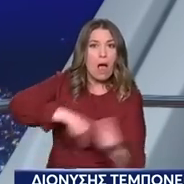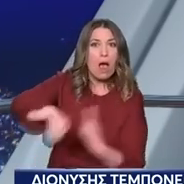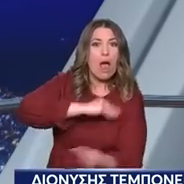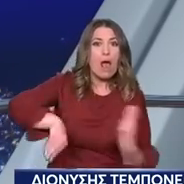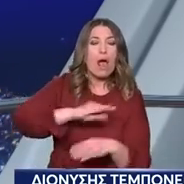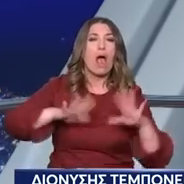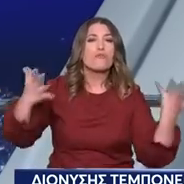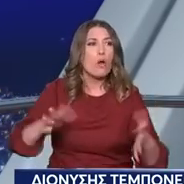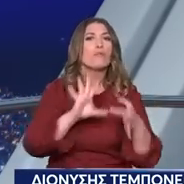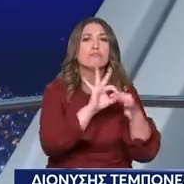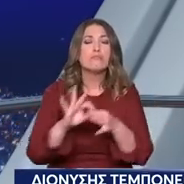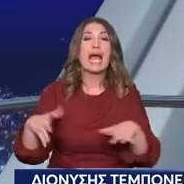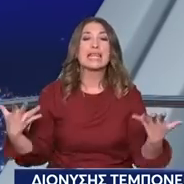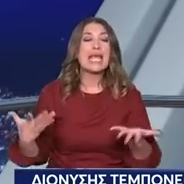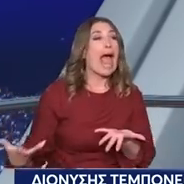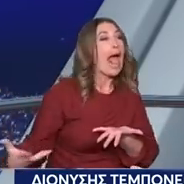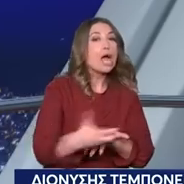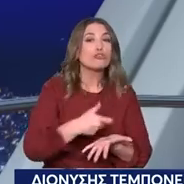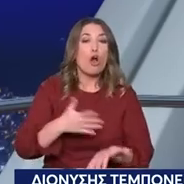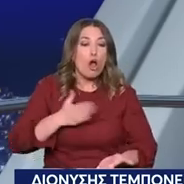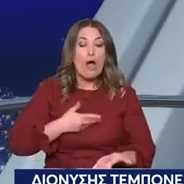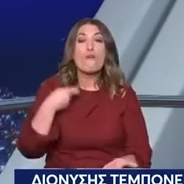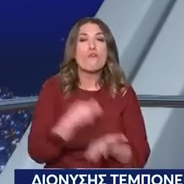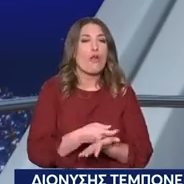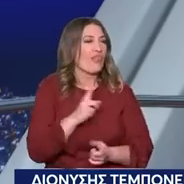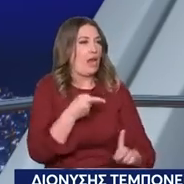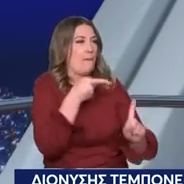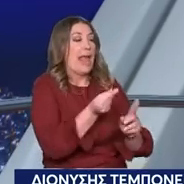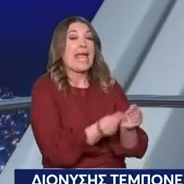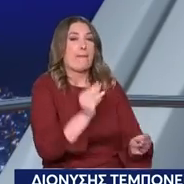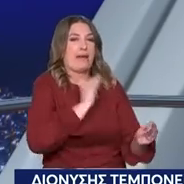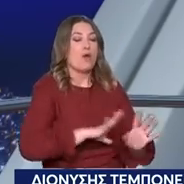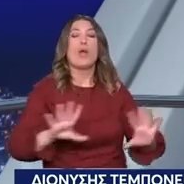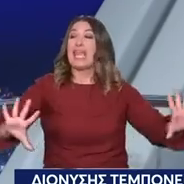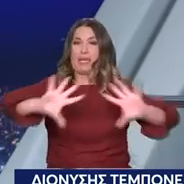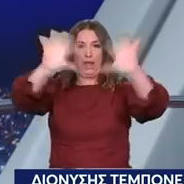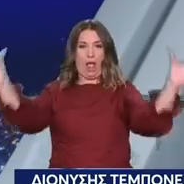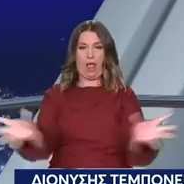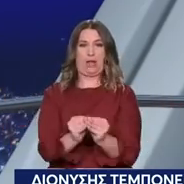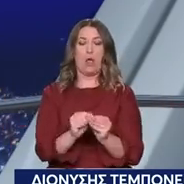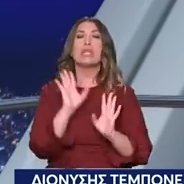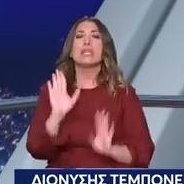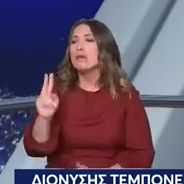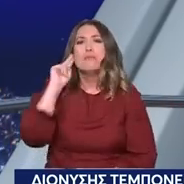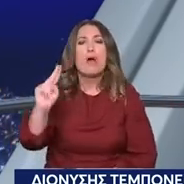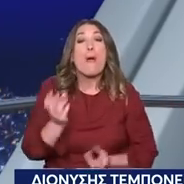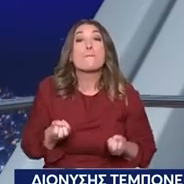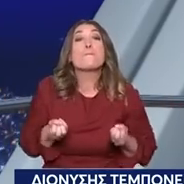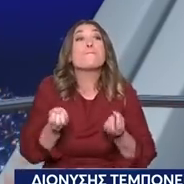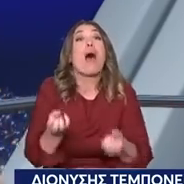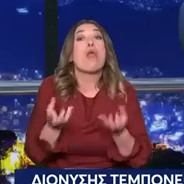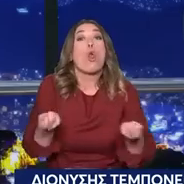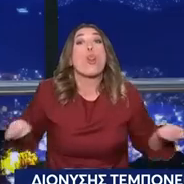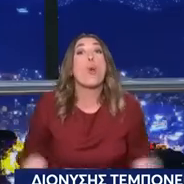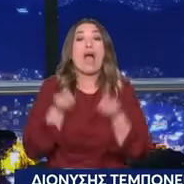προέλθουν? Φορολογικά έσοδα. Άρα μην βλέπουμε μονάχα τη μια πηγή εσόδων, θα πρέπει να δούμε συνολικά ποιο είναι το παραγωγικό μοντέλο το οποίο υπόσχεται η μία